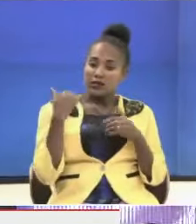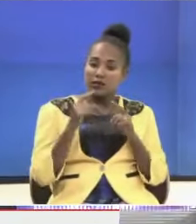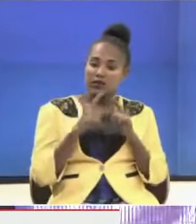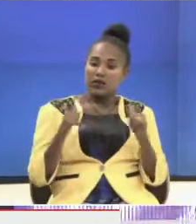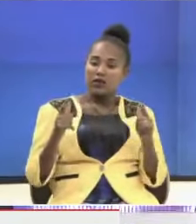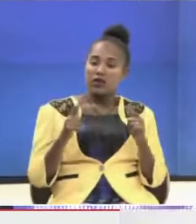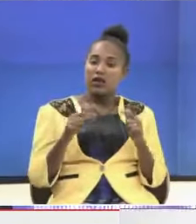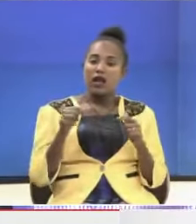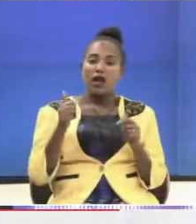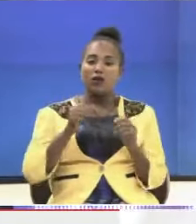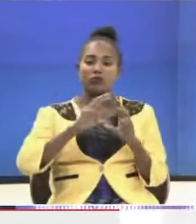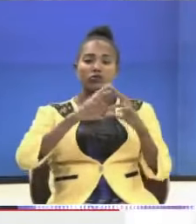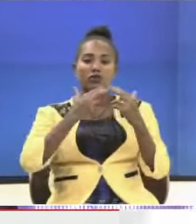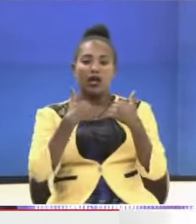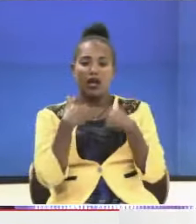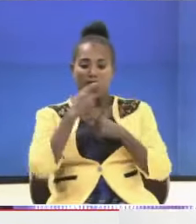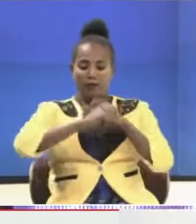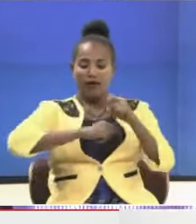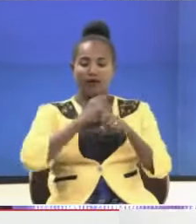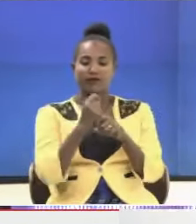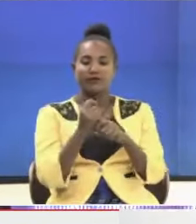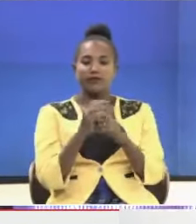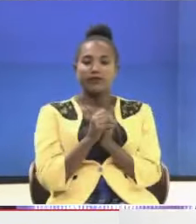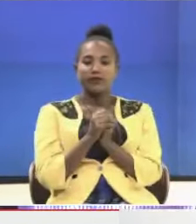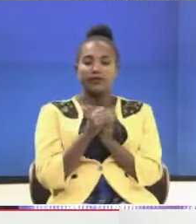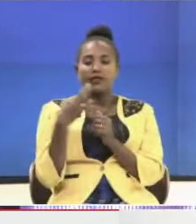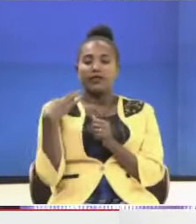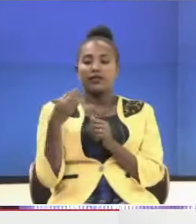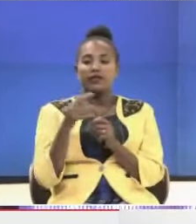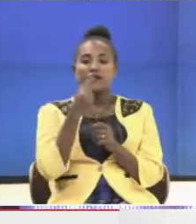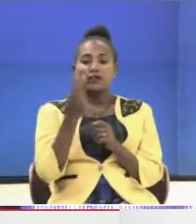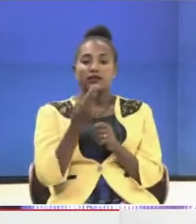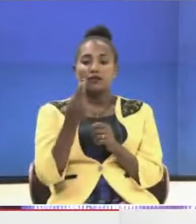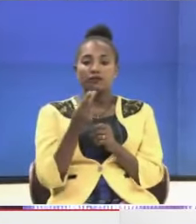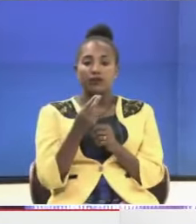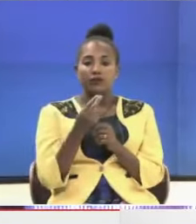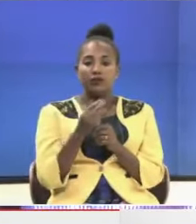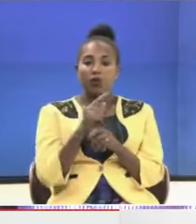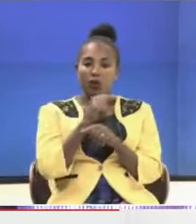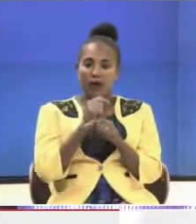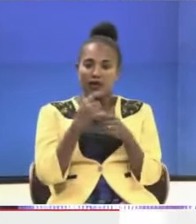አለ። ዓለም አቀፍ የግል ጥቅም የሚያራምዱ ተቋማት አሉ።